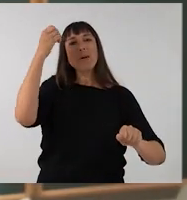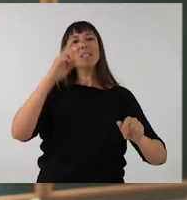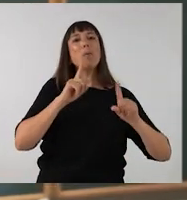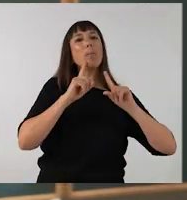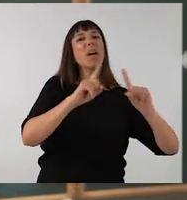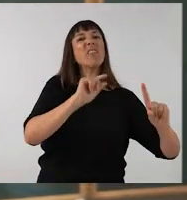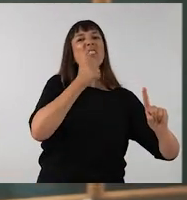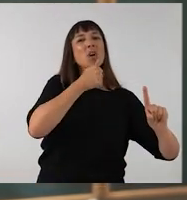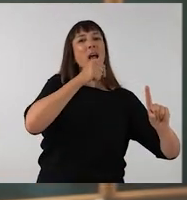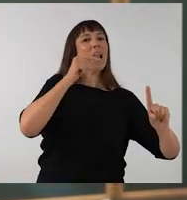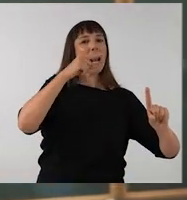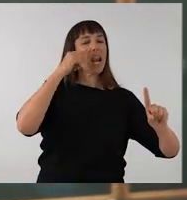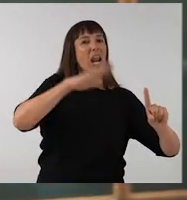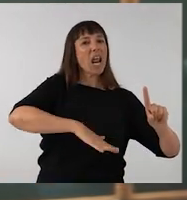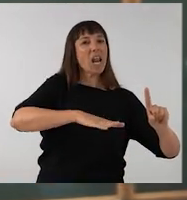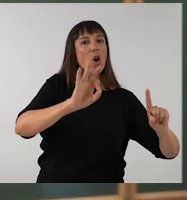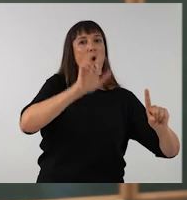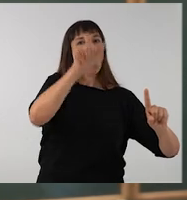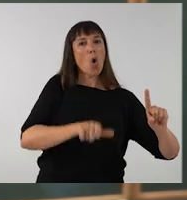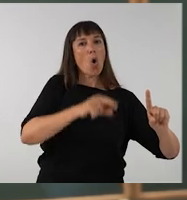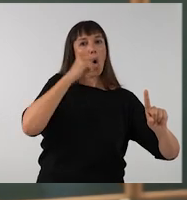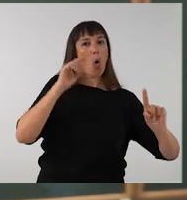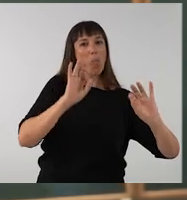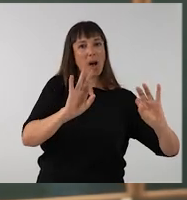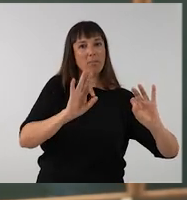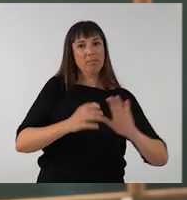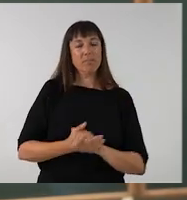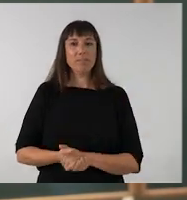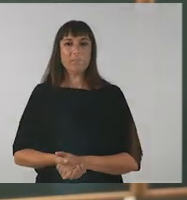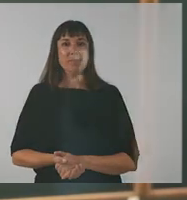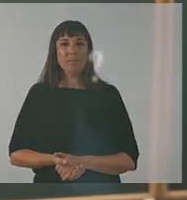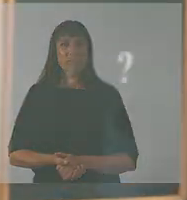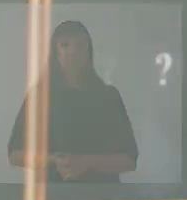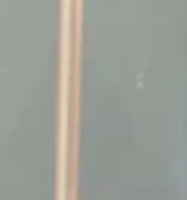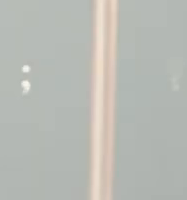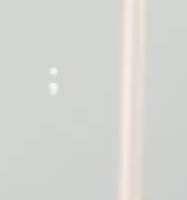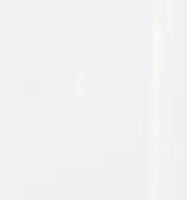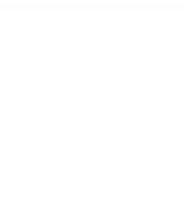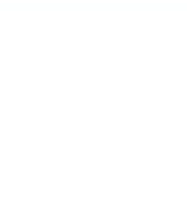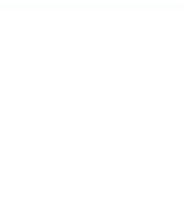favor d'un model d'aprenentatge que beneficiava sobretot el nen, no? I l'home.